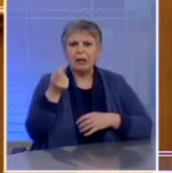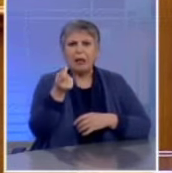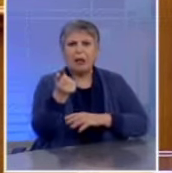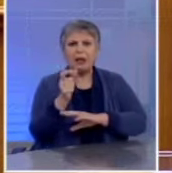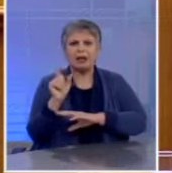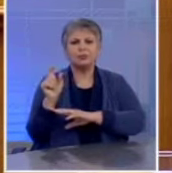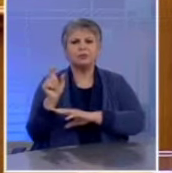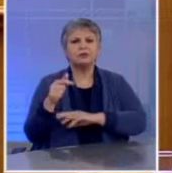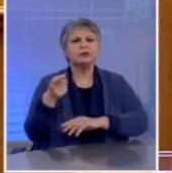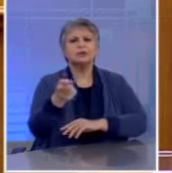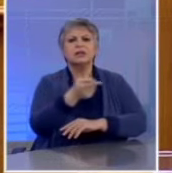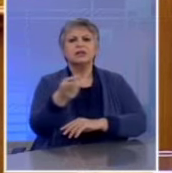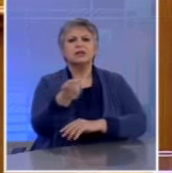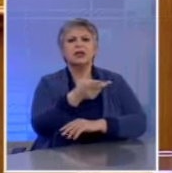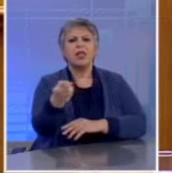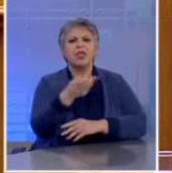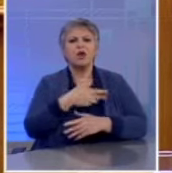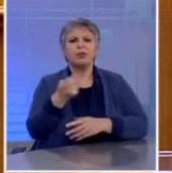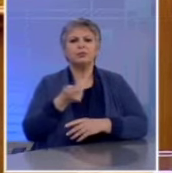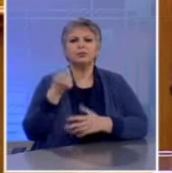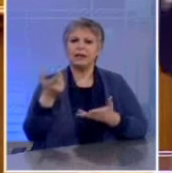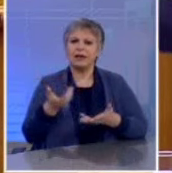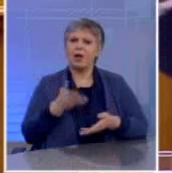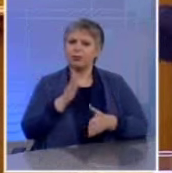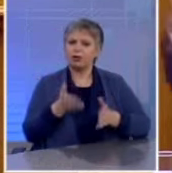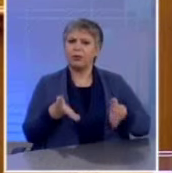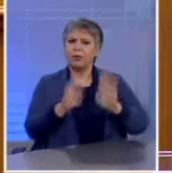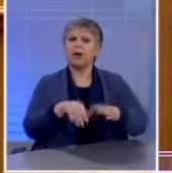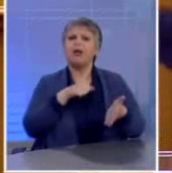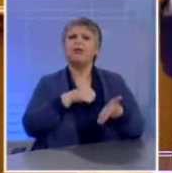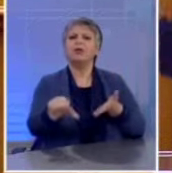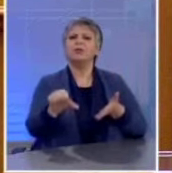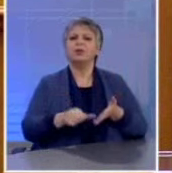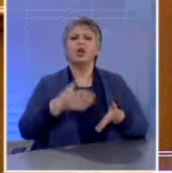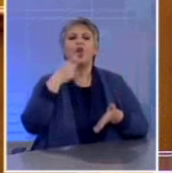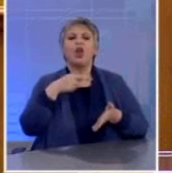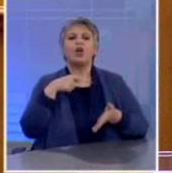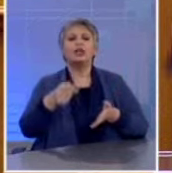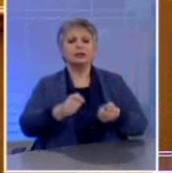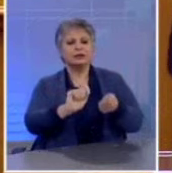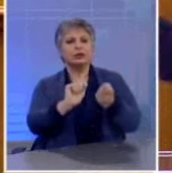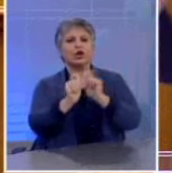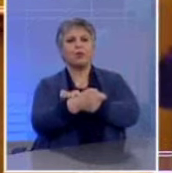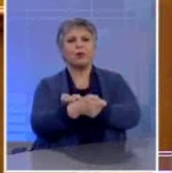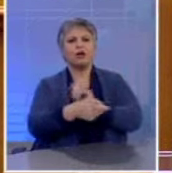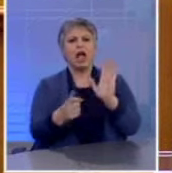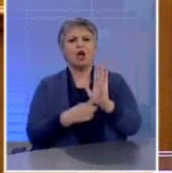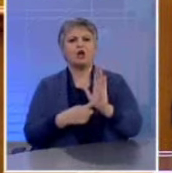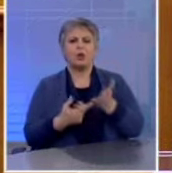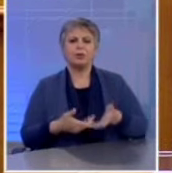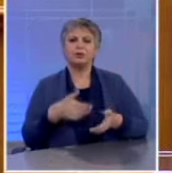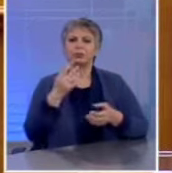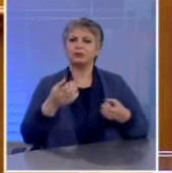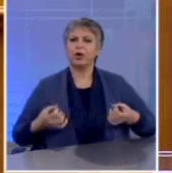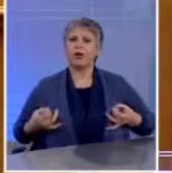σας δεν μπορούν να κλείσουν μέσα σε μια νύχτα, επειδή καταθέσατε μια τροπολογία που αθωώνει και